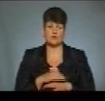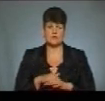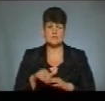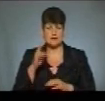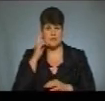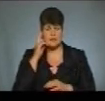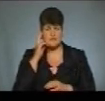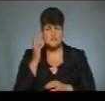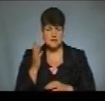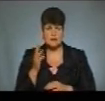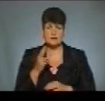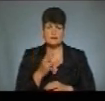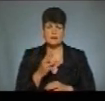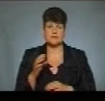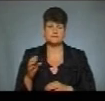вулиці Київська, 3С.